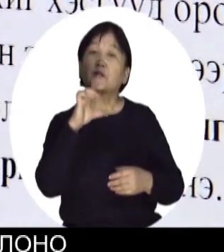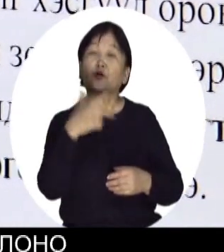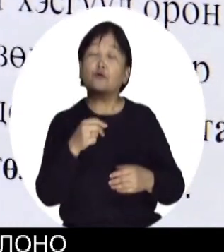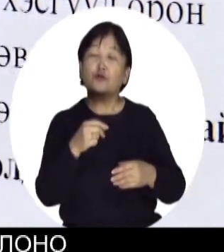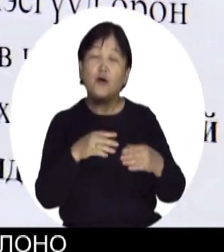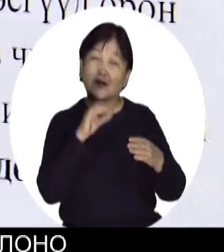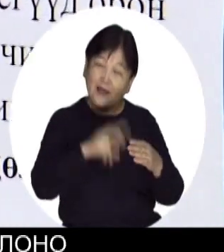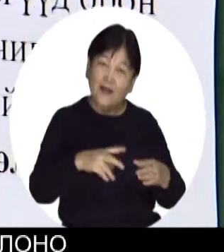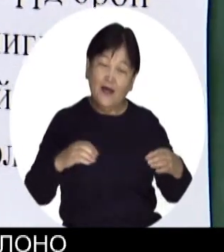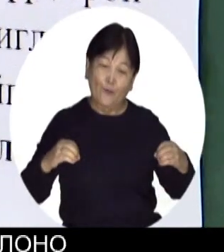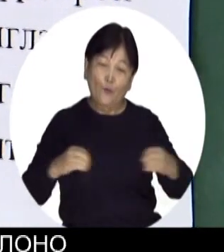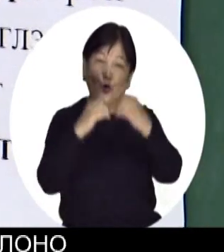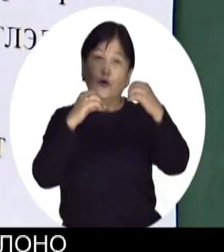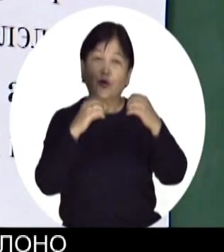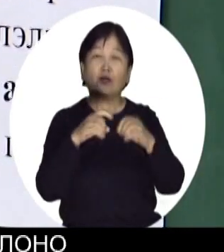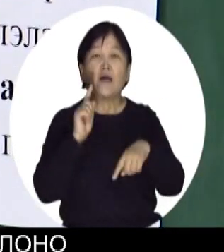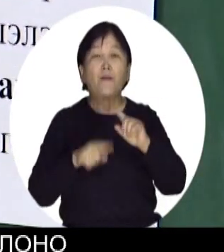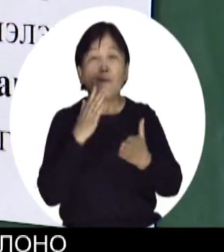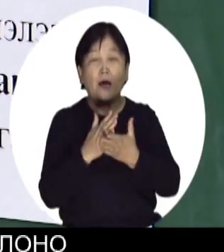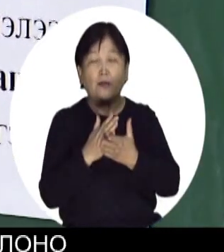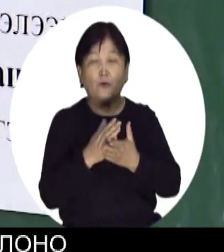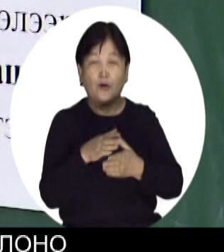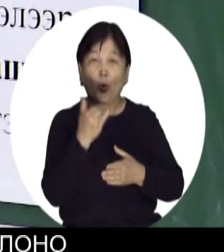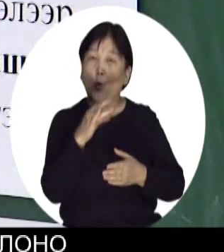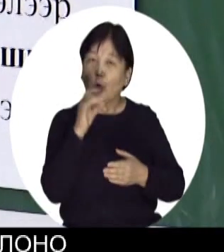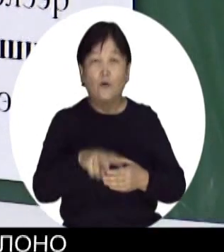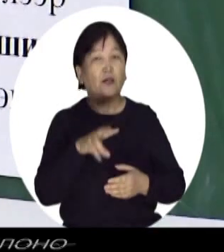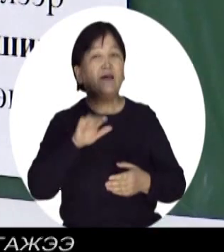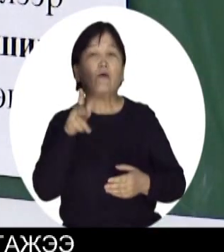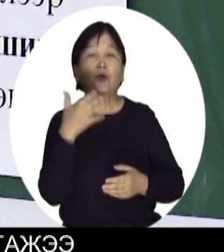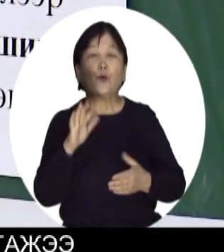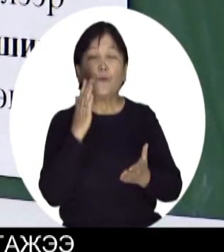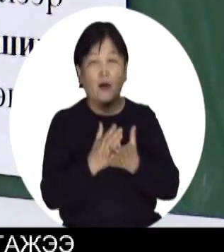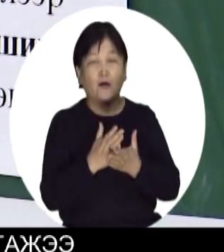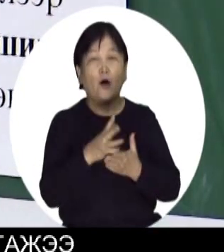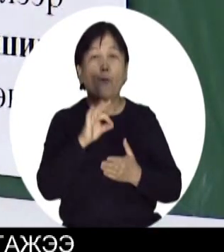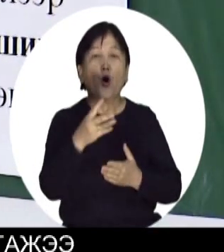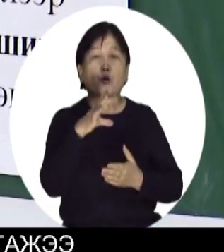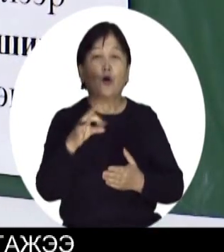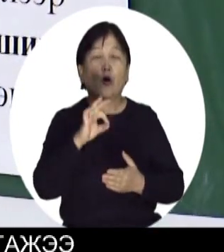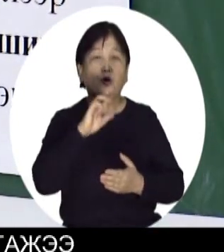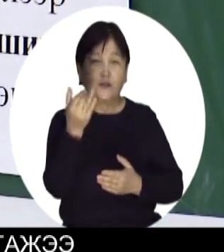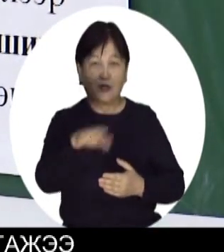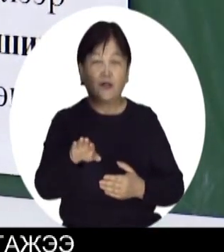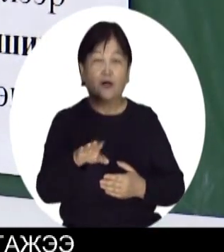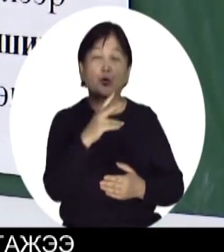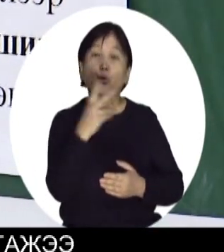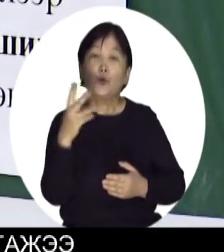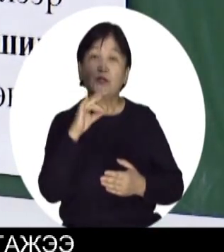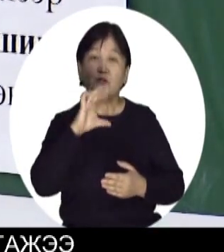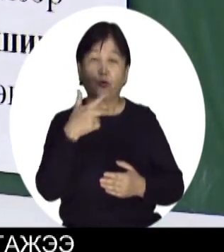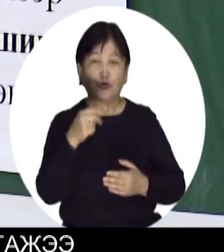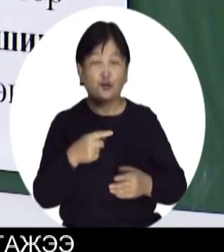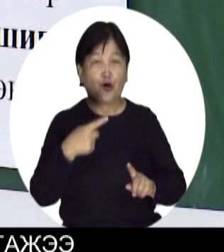талаараа мөргөлдөхөд урал явагдахгүй. За дараа нь тэгвэл монооксидын молекул нүүрс